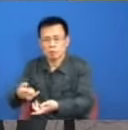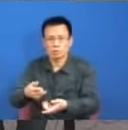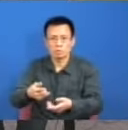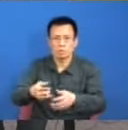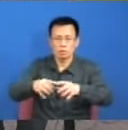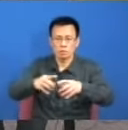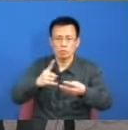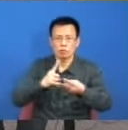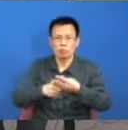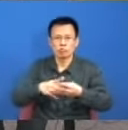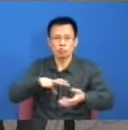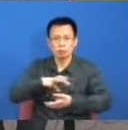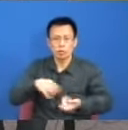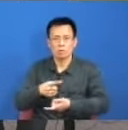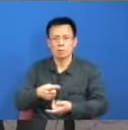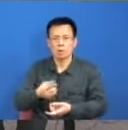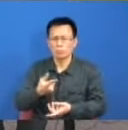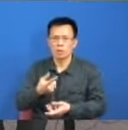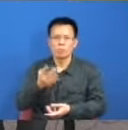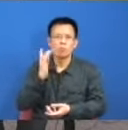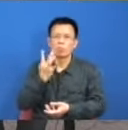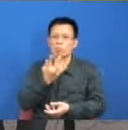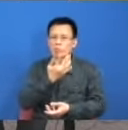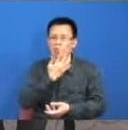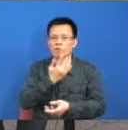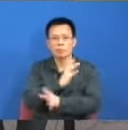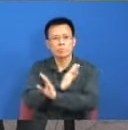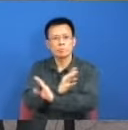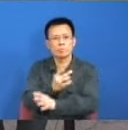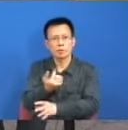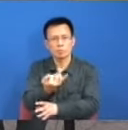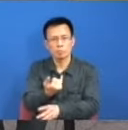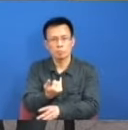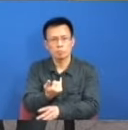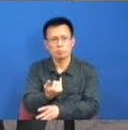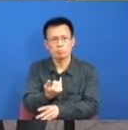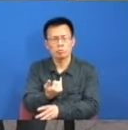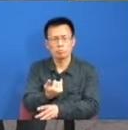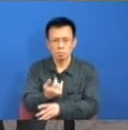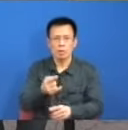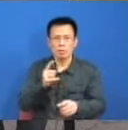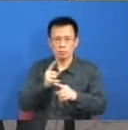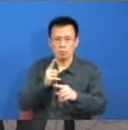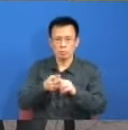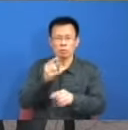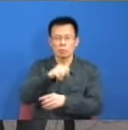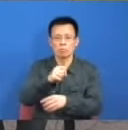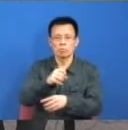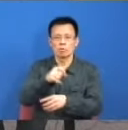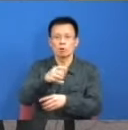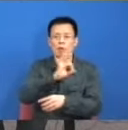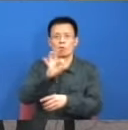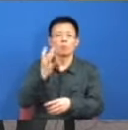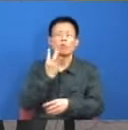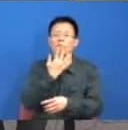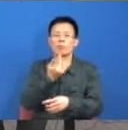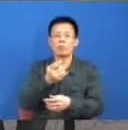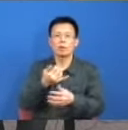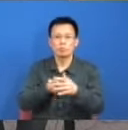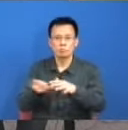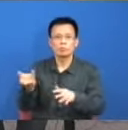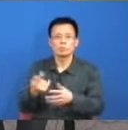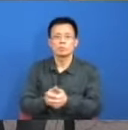子去係防止呢類嘢嘅喎。 咁所以無可避免到，因為其實即都話過去一年到依家，其